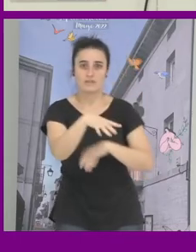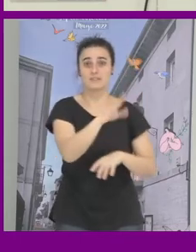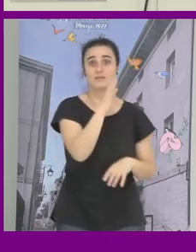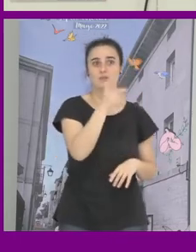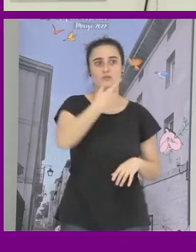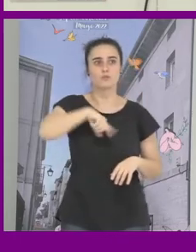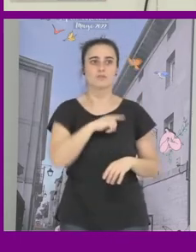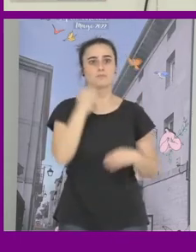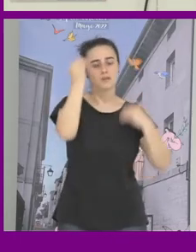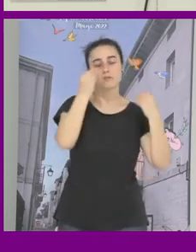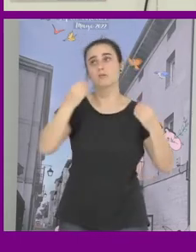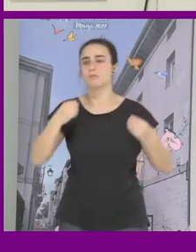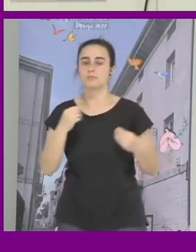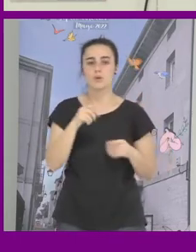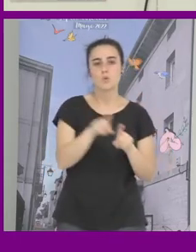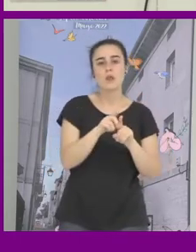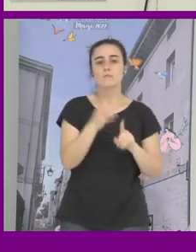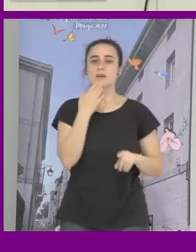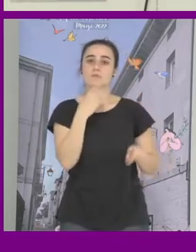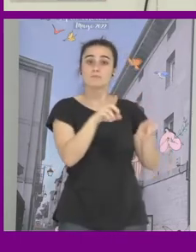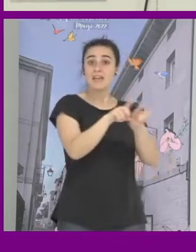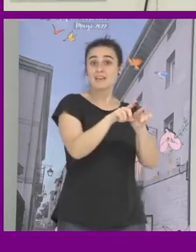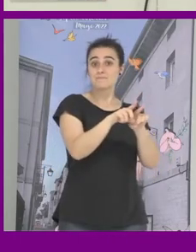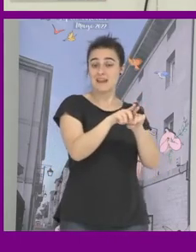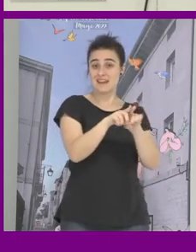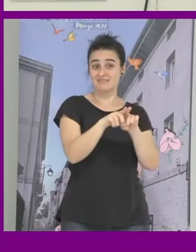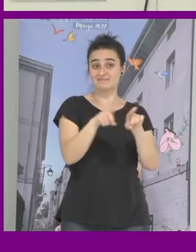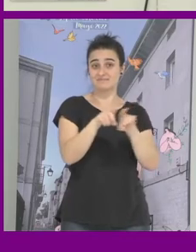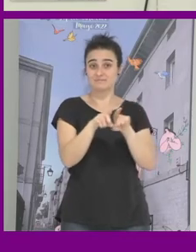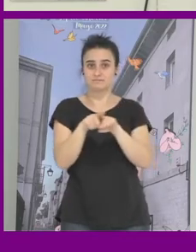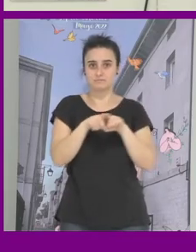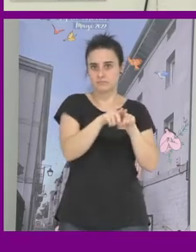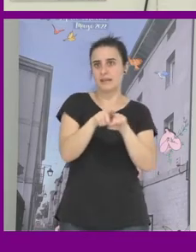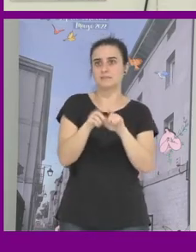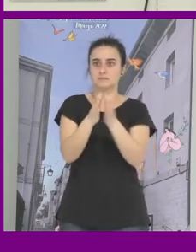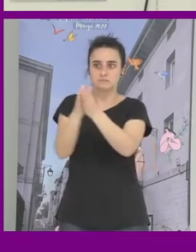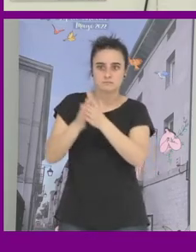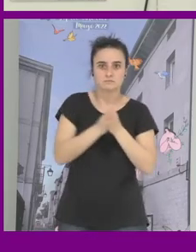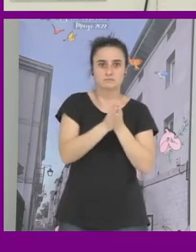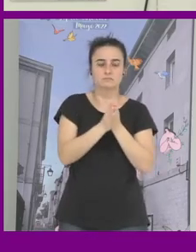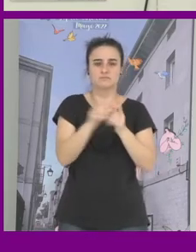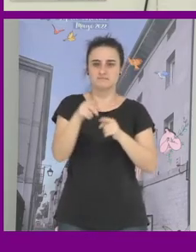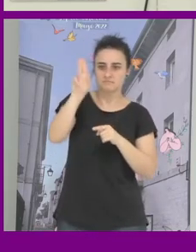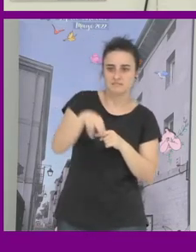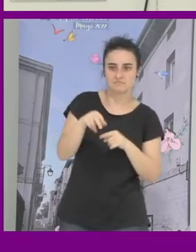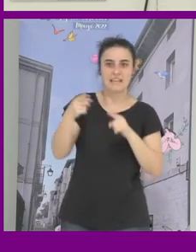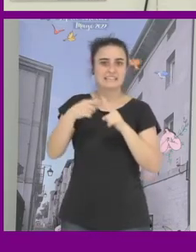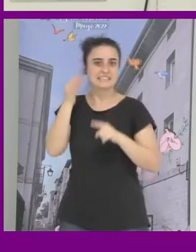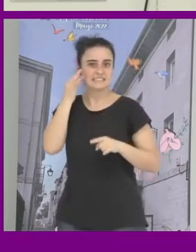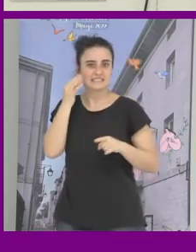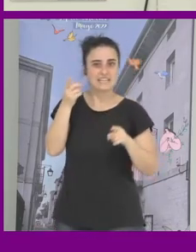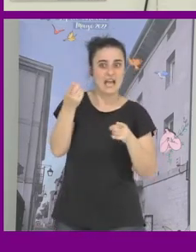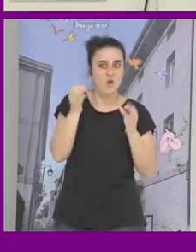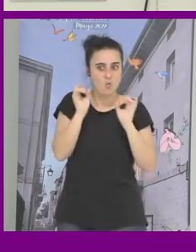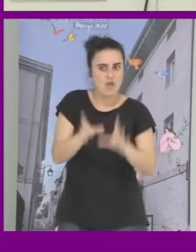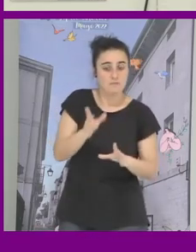uste genuela gure aizpa aukeratutako aizpak izango zirela, ez? Ba, izeko eta azkenean, bueno, ba, bere